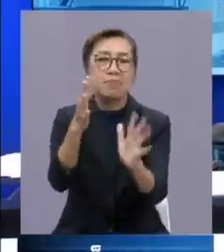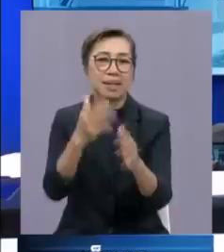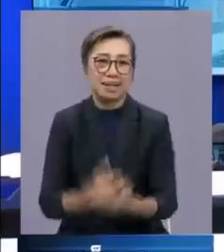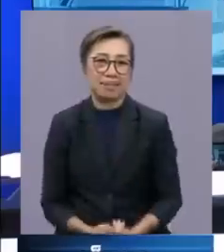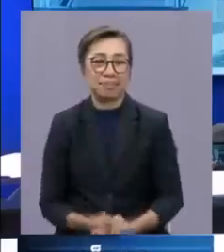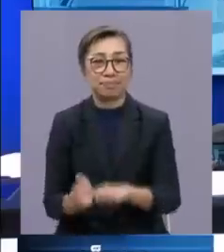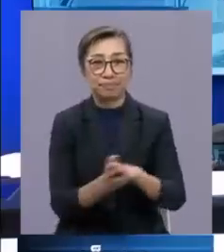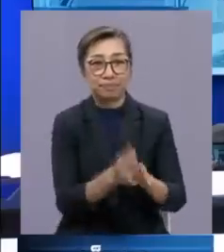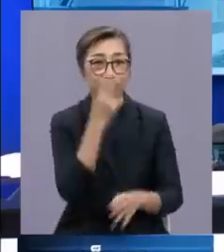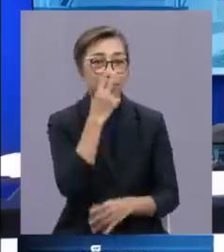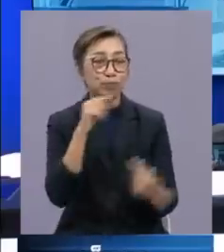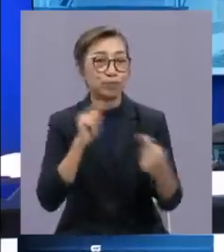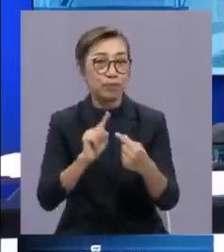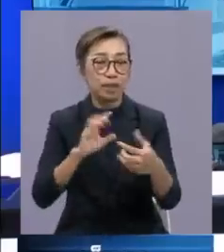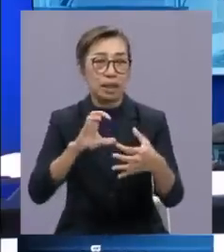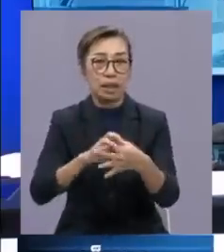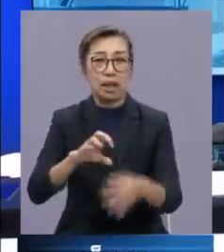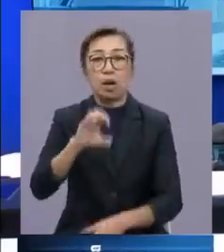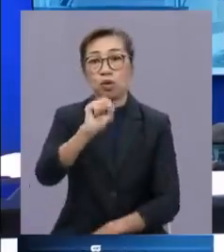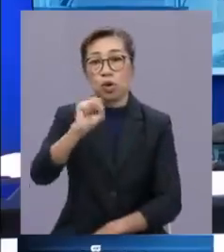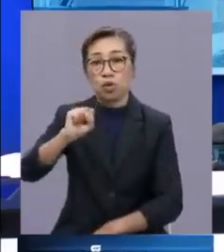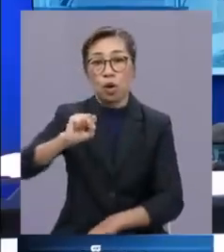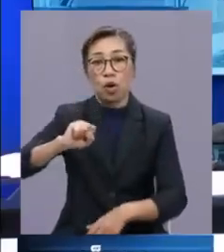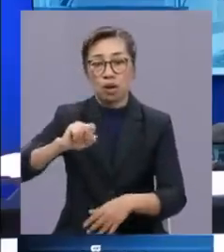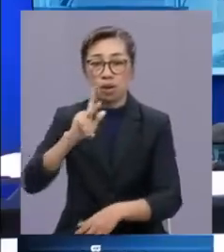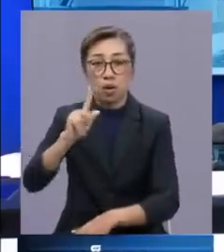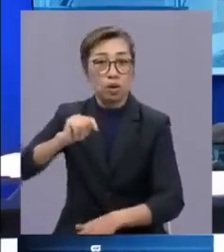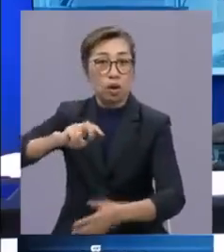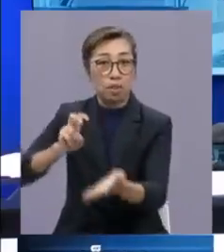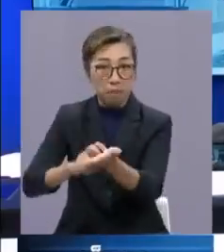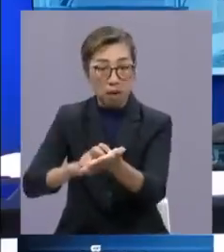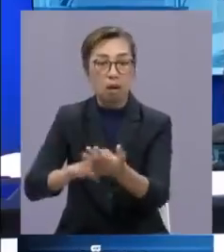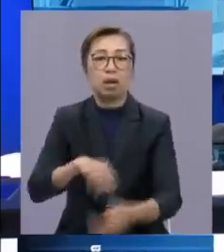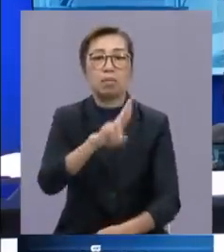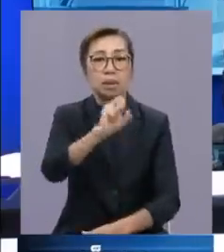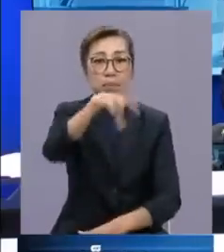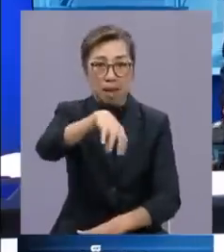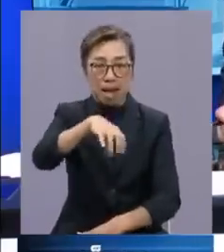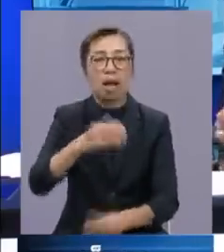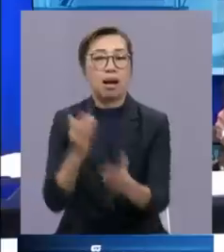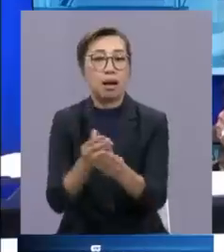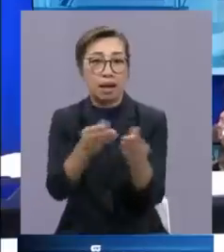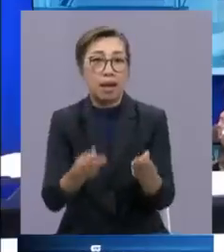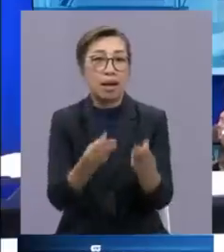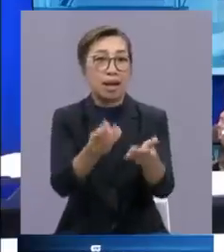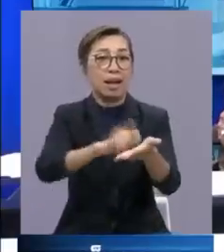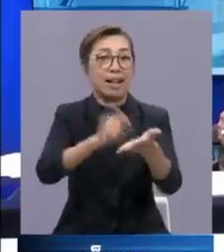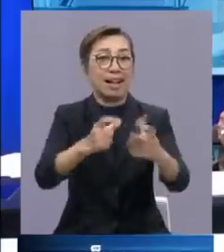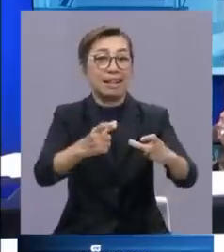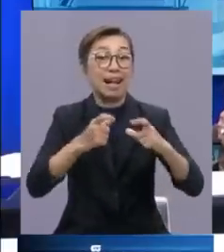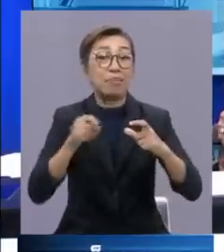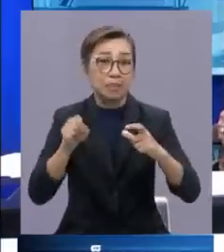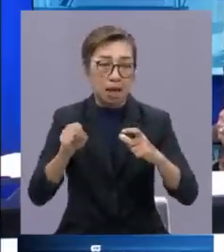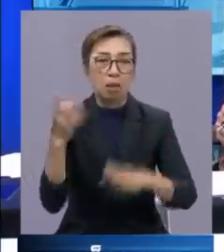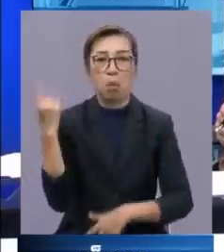ราวนี้ไปดูในส่วนของการรับรองแล้วก็การรายงานตัวของส.ส.เมื่อวานนี้นะครับก็ตบเท้าเข้าไปสู่สภากันอย่างคึ